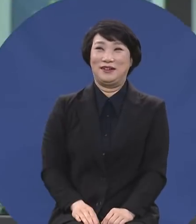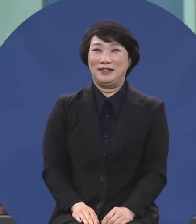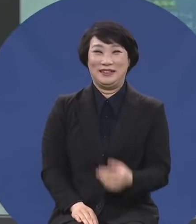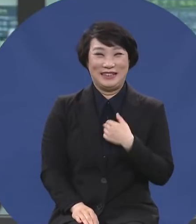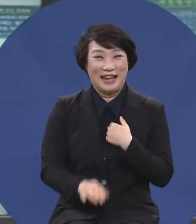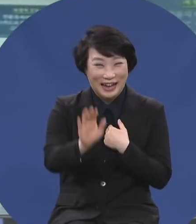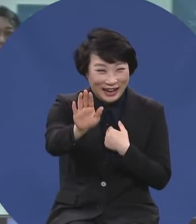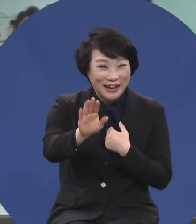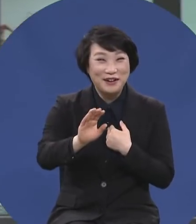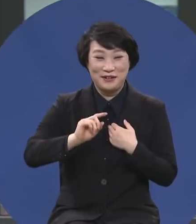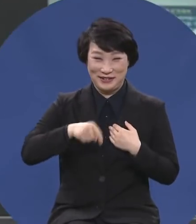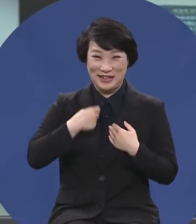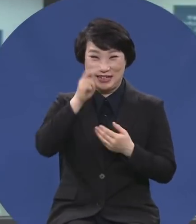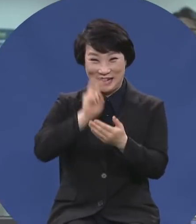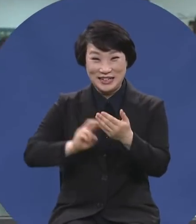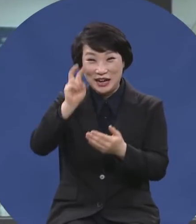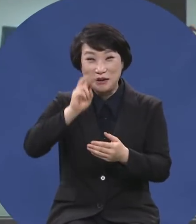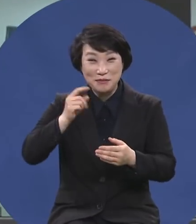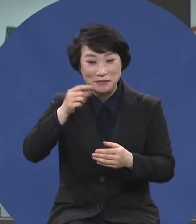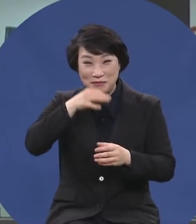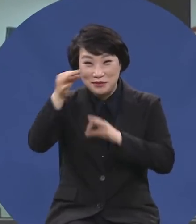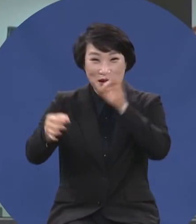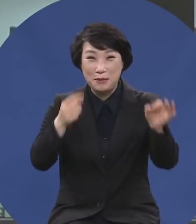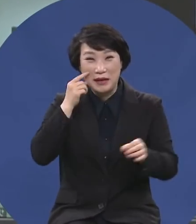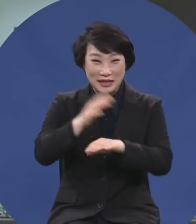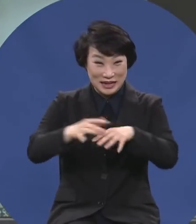내가 독창 하나 할 테니까 잘 들으세요.